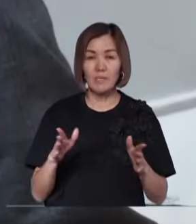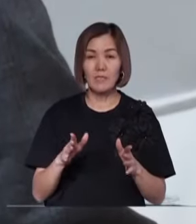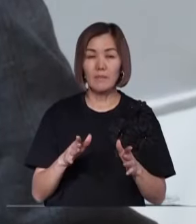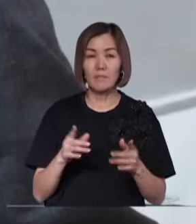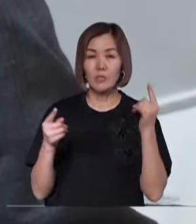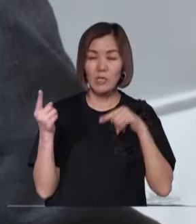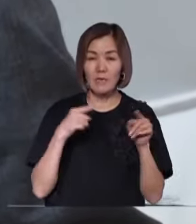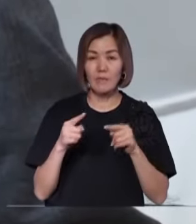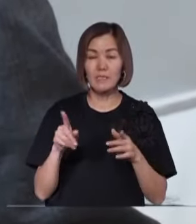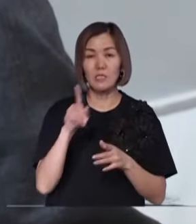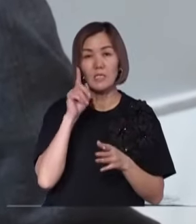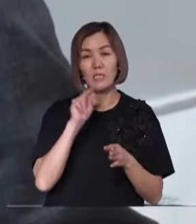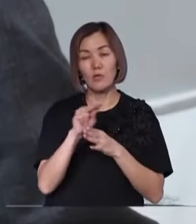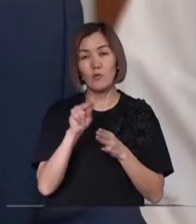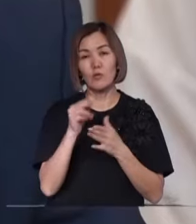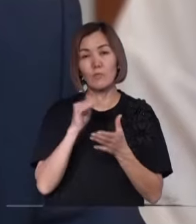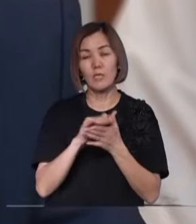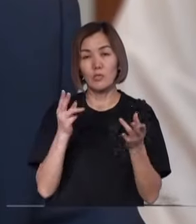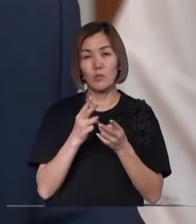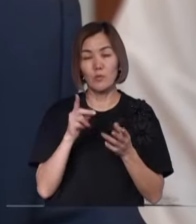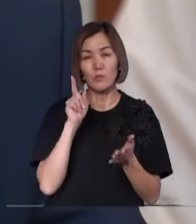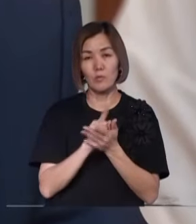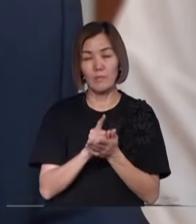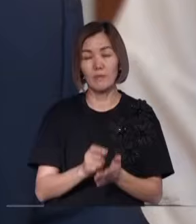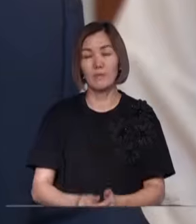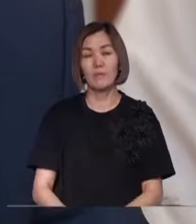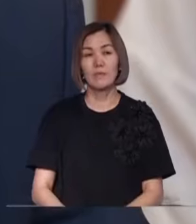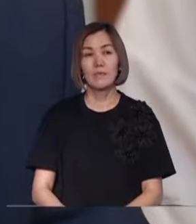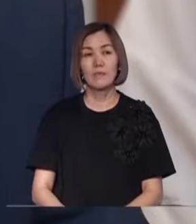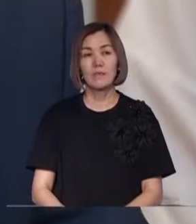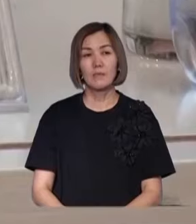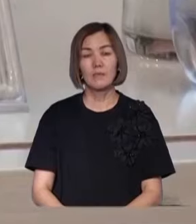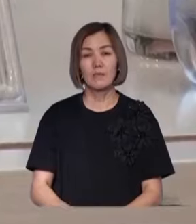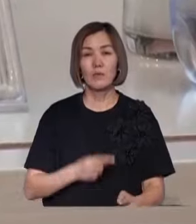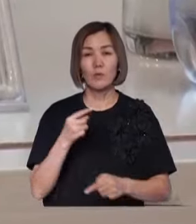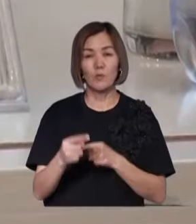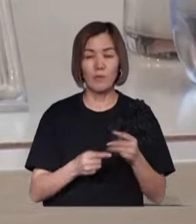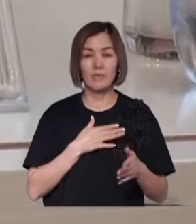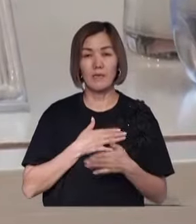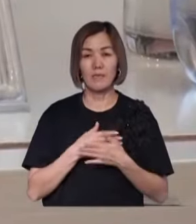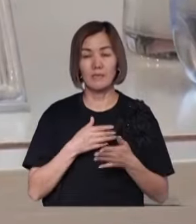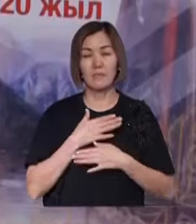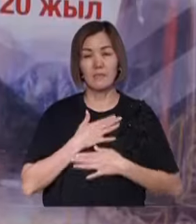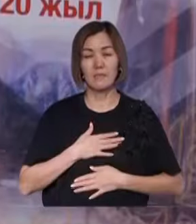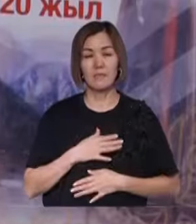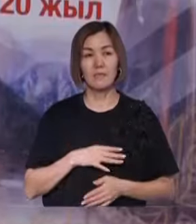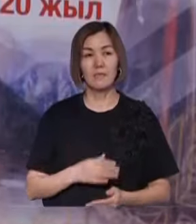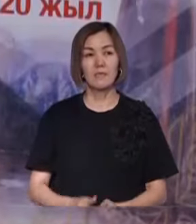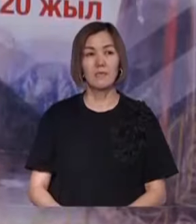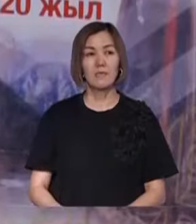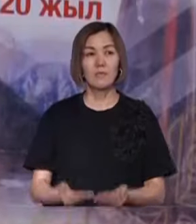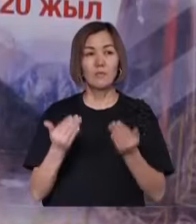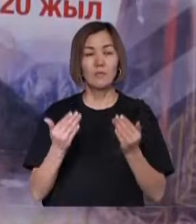жас буын жадында жаңғыртып жатқан бүгінгідей игі шараның ұйымдасуына оның ұрпақтары да дән риза. енді